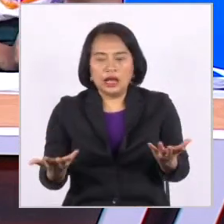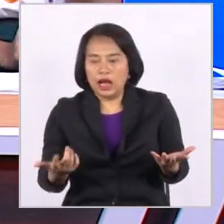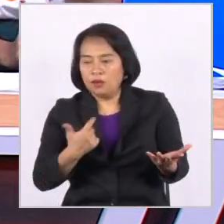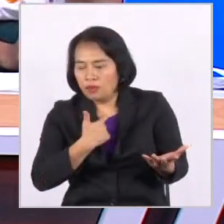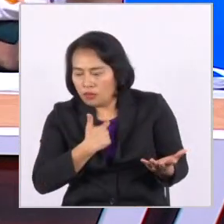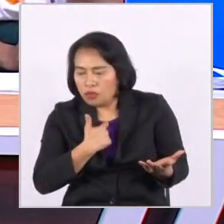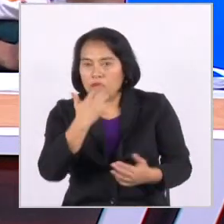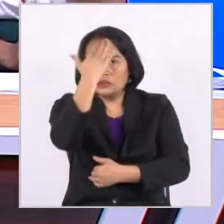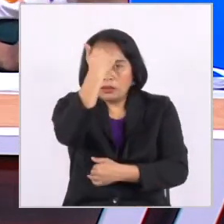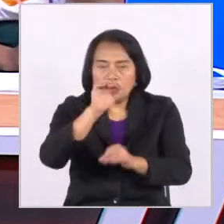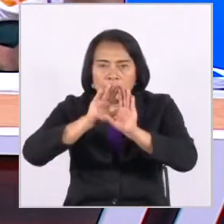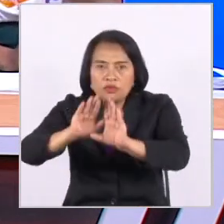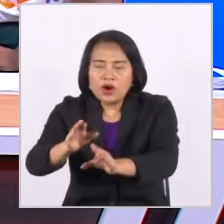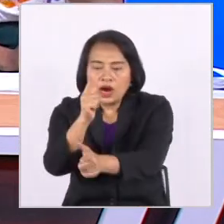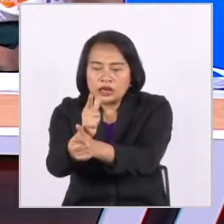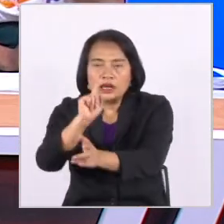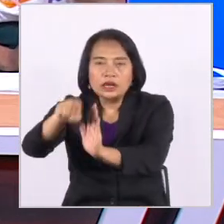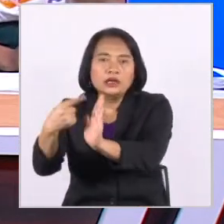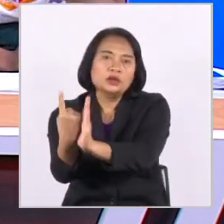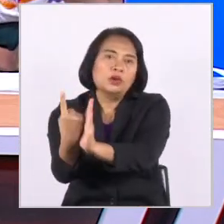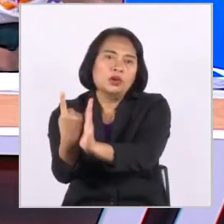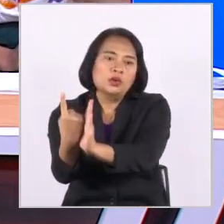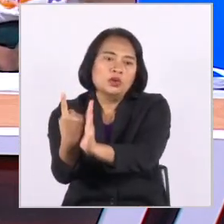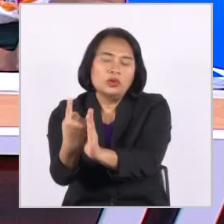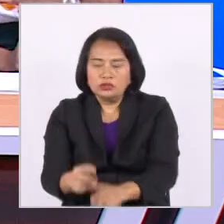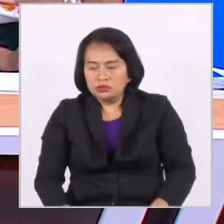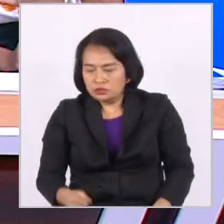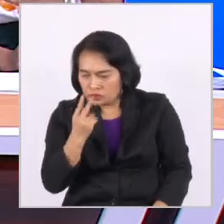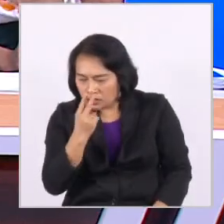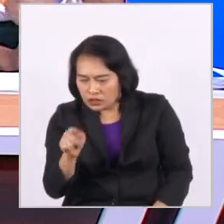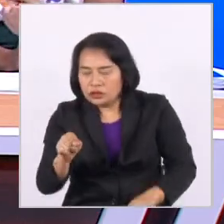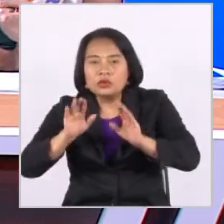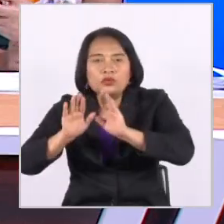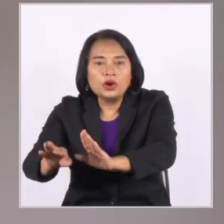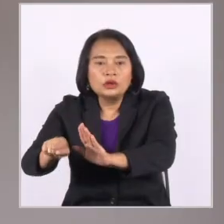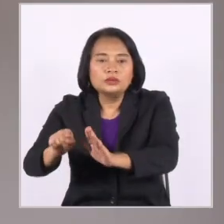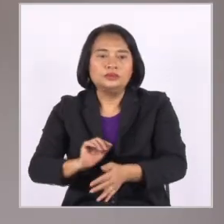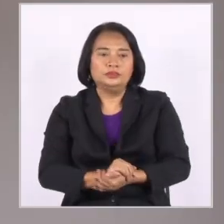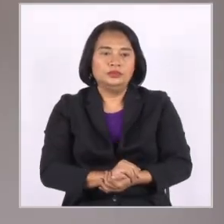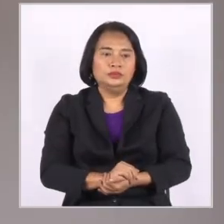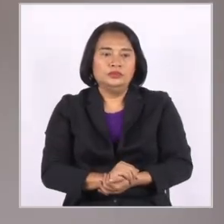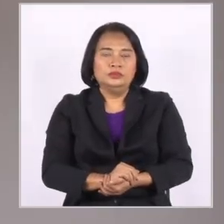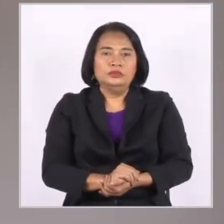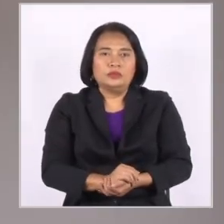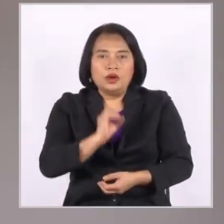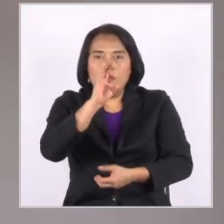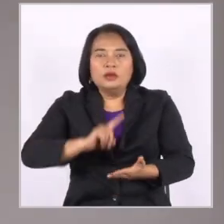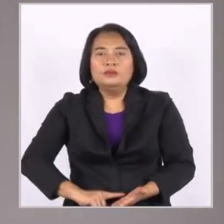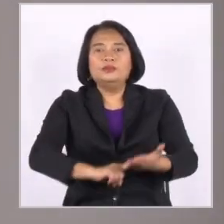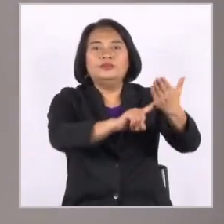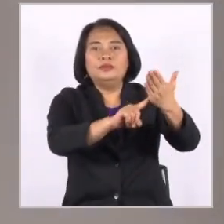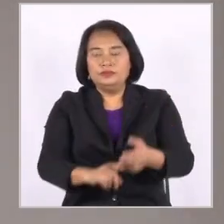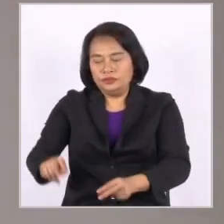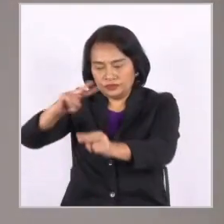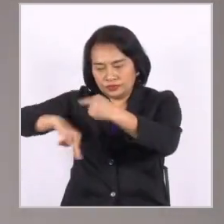เอ้ยเกิดอะไรขึ้นน่ะ1ชั่วโมงผ่านไปเมื่อกี้ยังเห็นอยู่เลยยังไปฝากอยู่เลยนะคะเรื่องนี้เขาเลยมาร้องเรียนนะคะว่าอยากให้ตรวจส